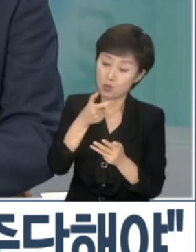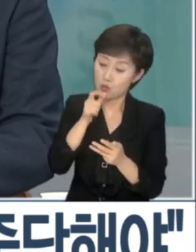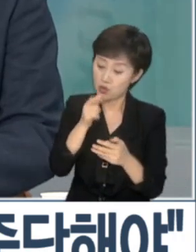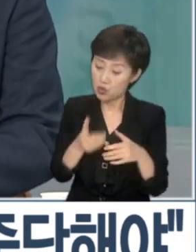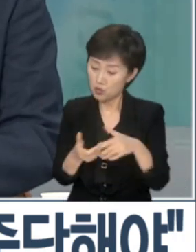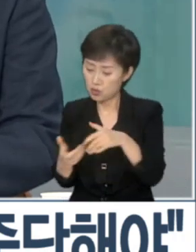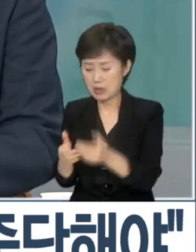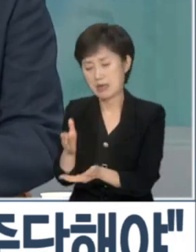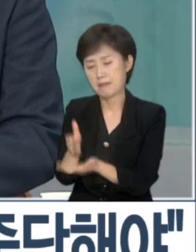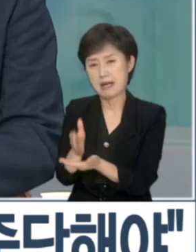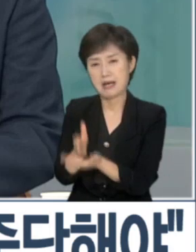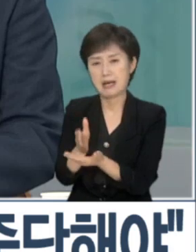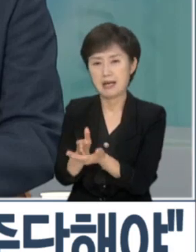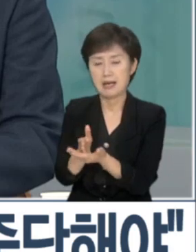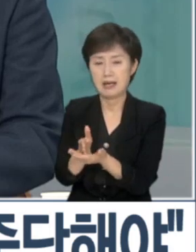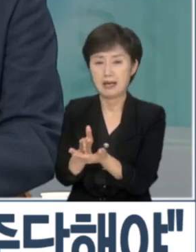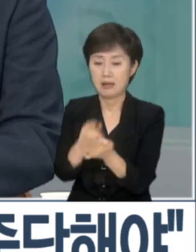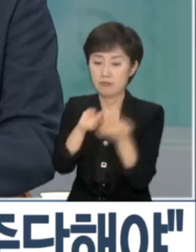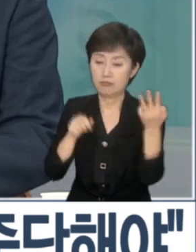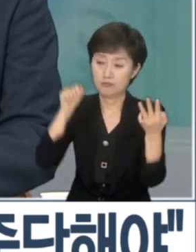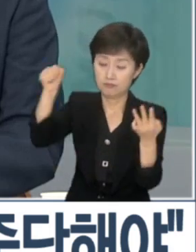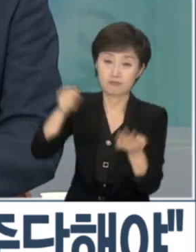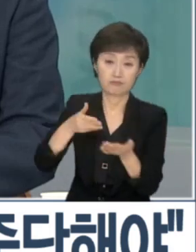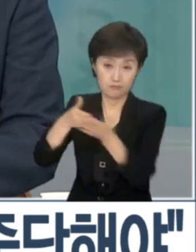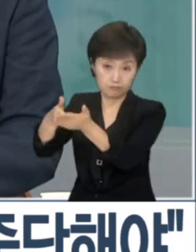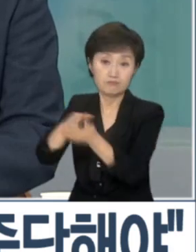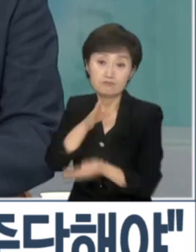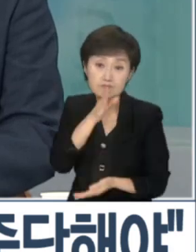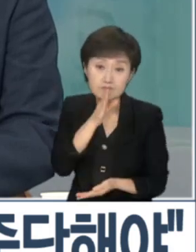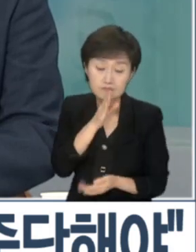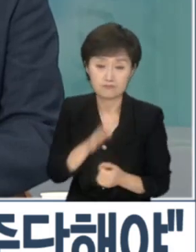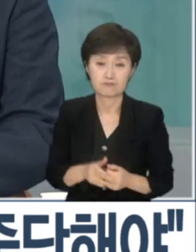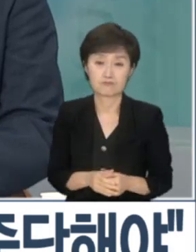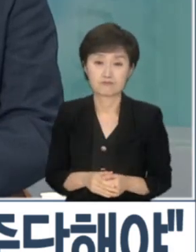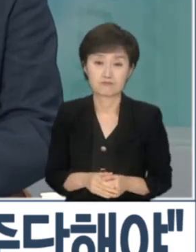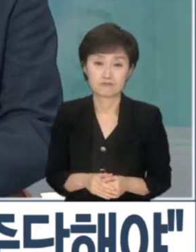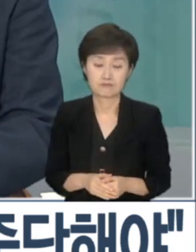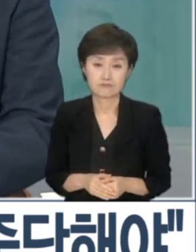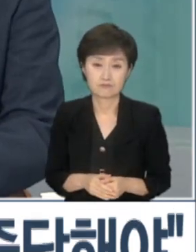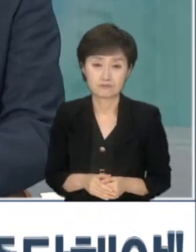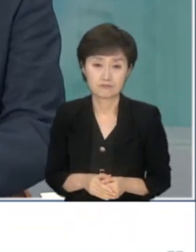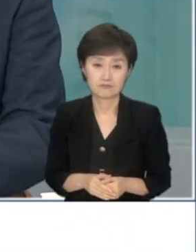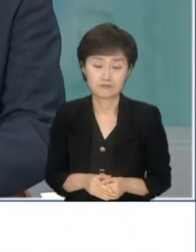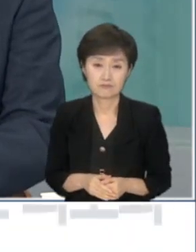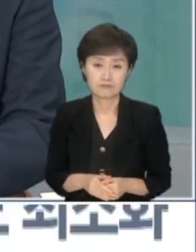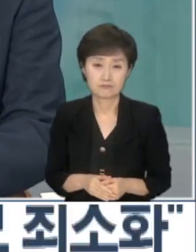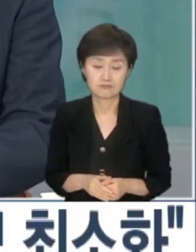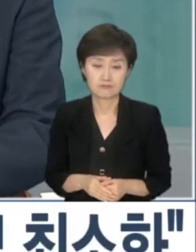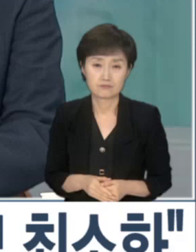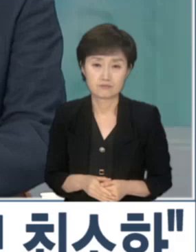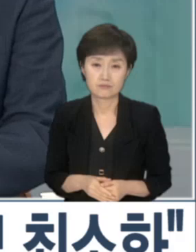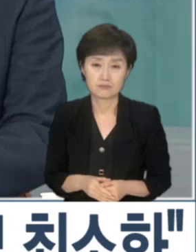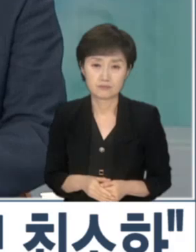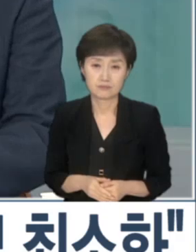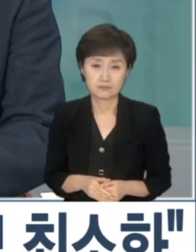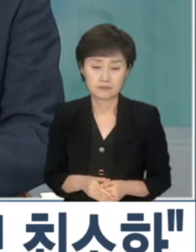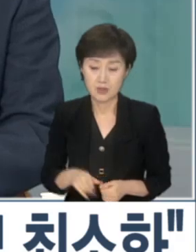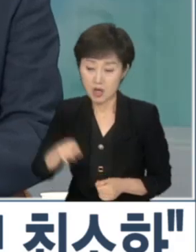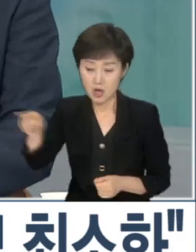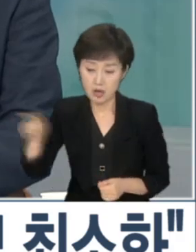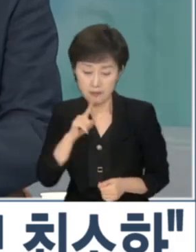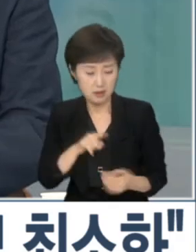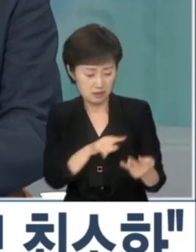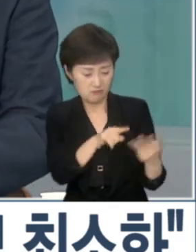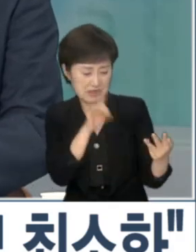국제적 행위를 좀 해달라는 것 아니겠습니까 이것이 너무 벙벙하다 뭐 선명하지 않다